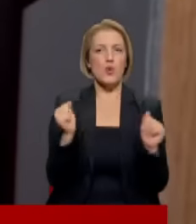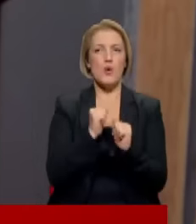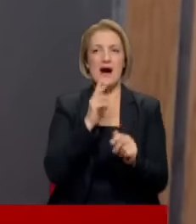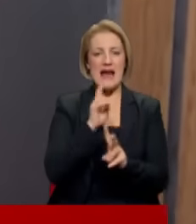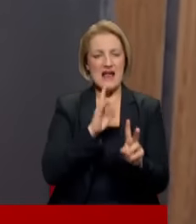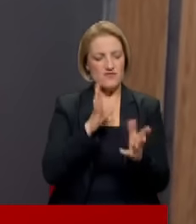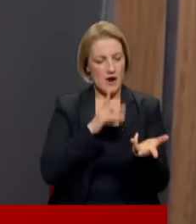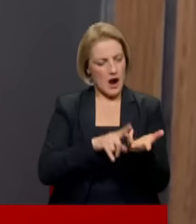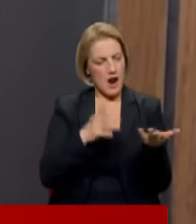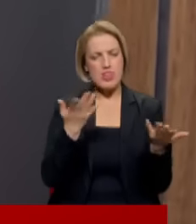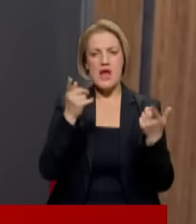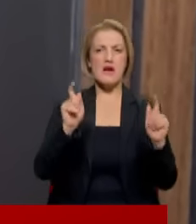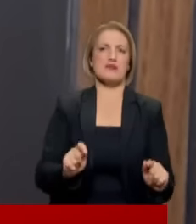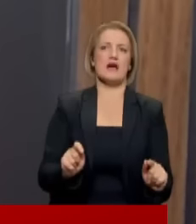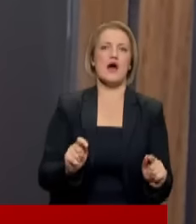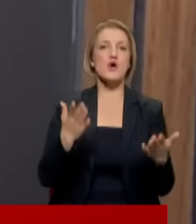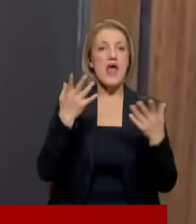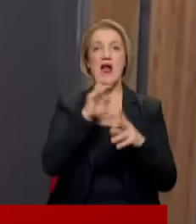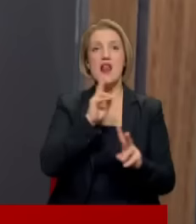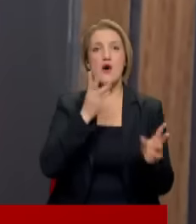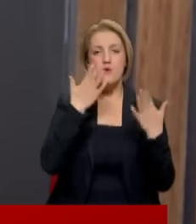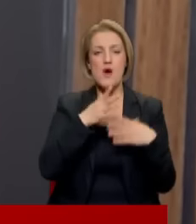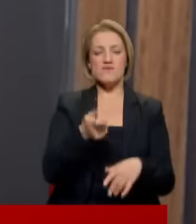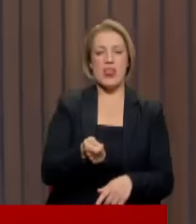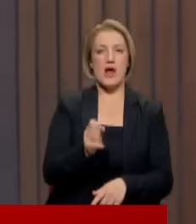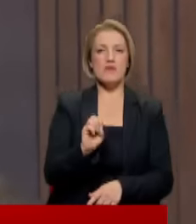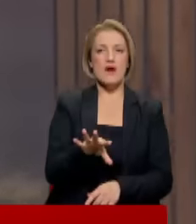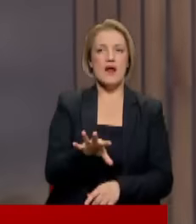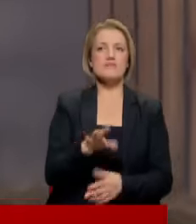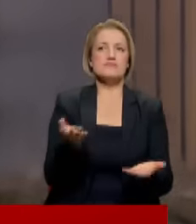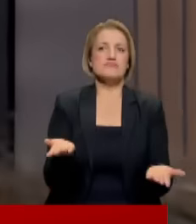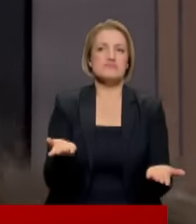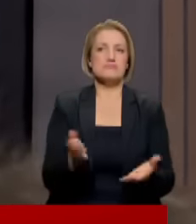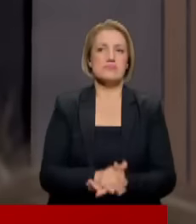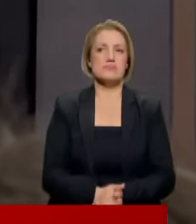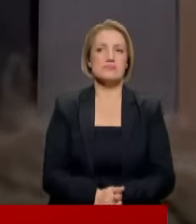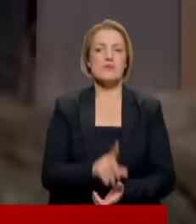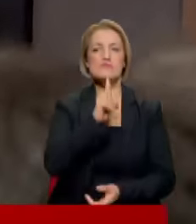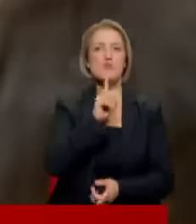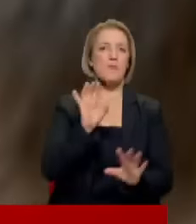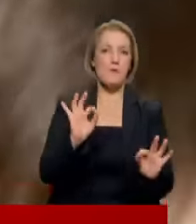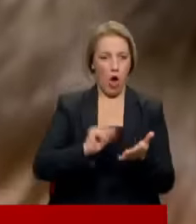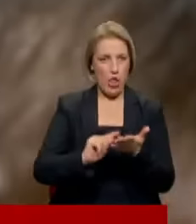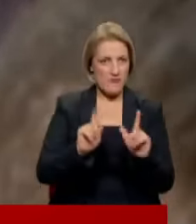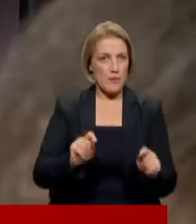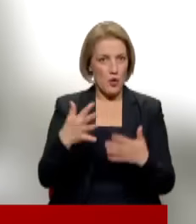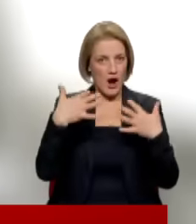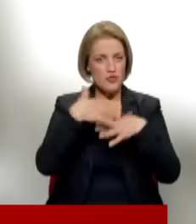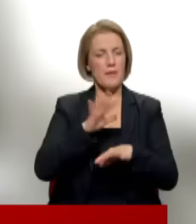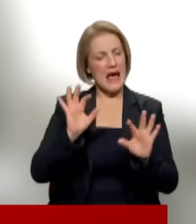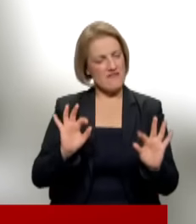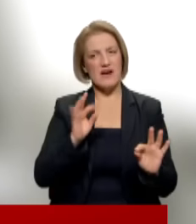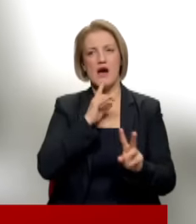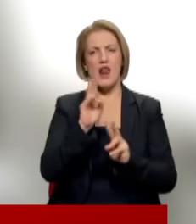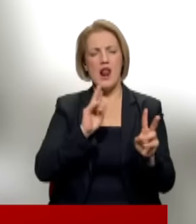elektrik varken ne yaparsak Yoksa da ya el feneriyle ya mumla bu şekilde ödevler böyle mi yapılıyor böyle yapılıyor